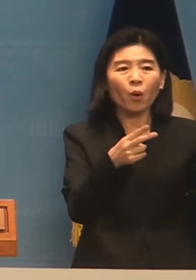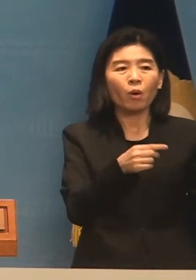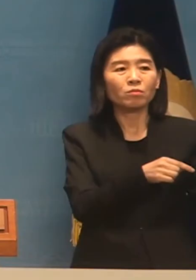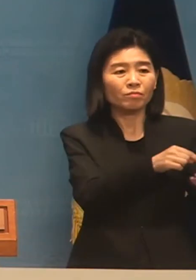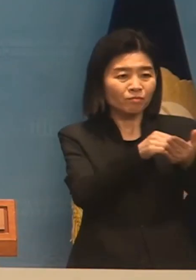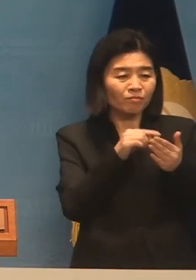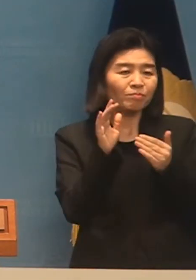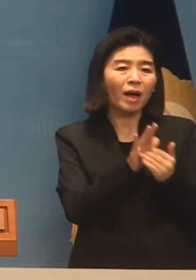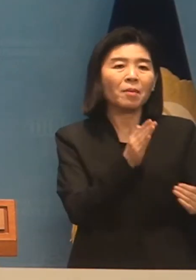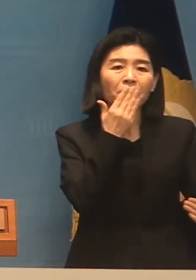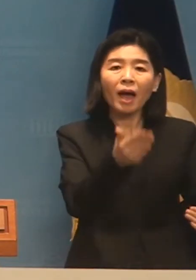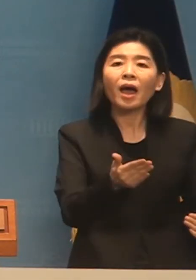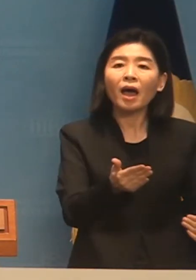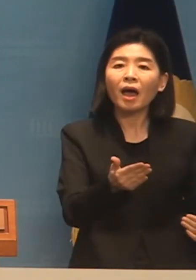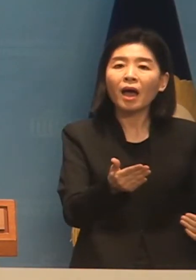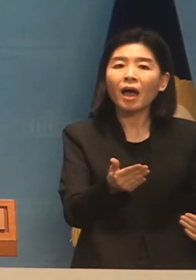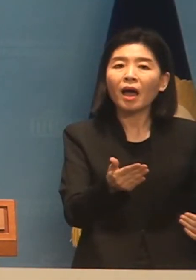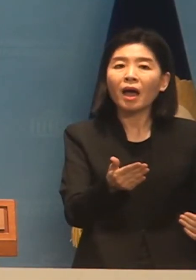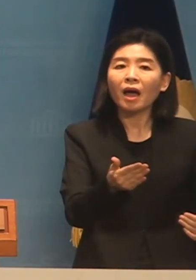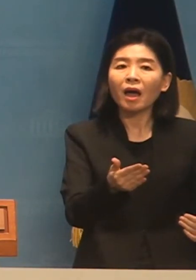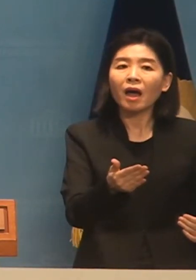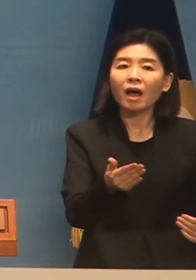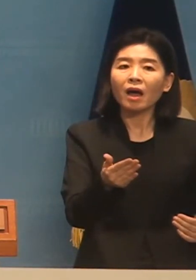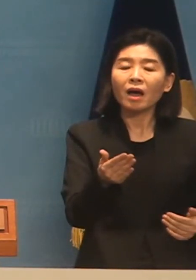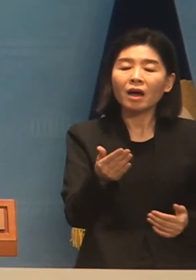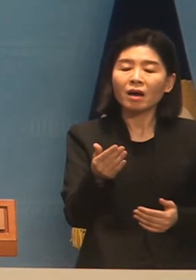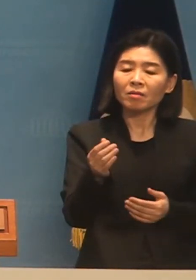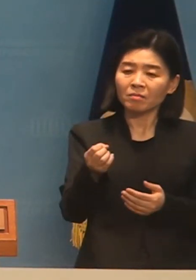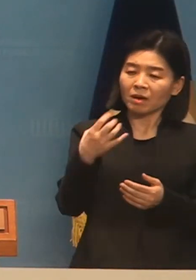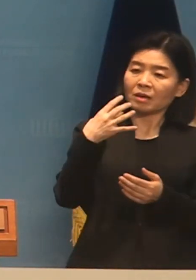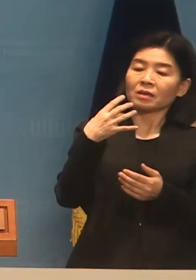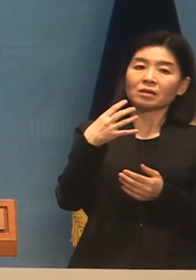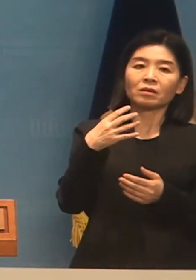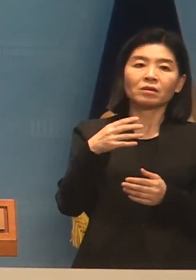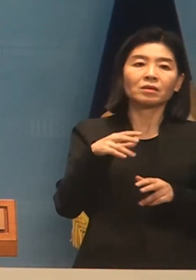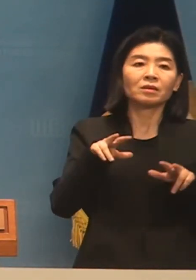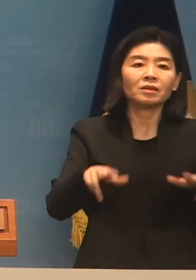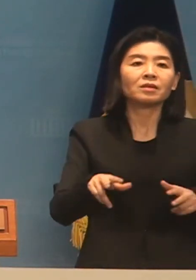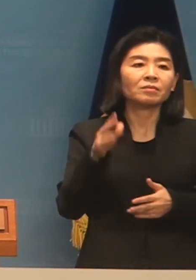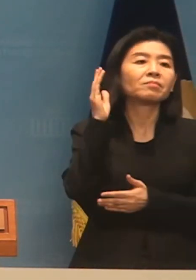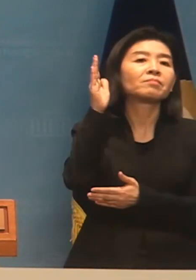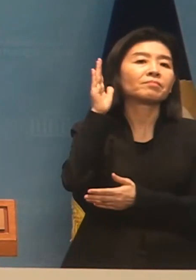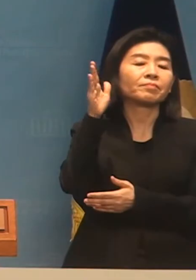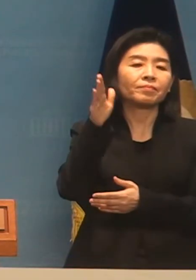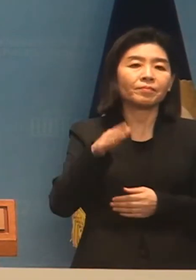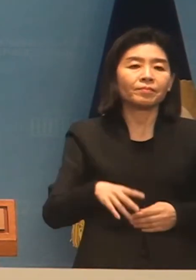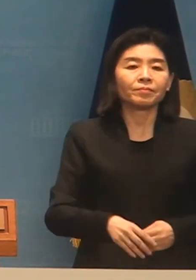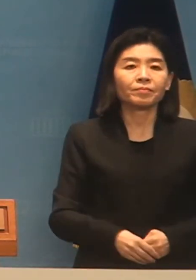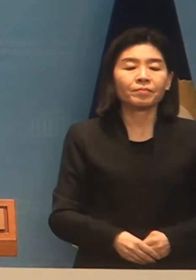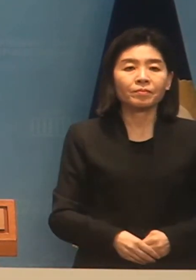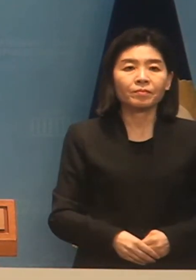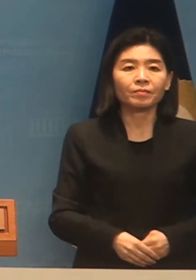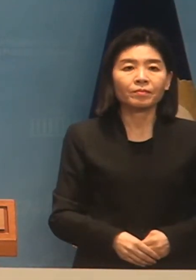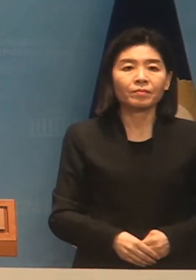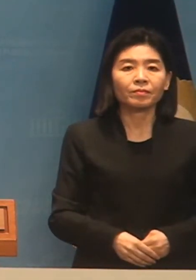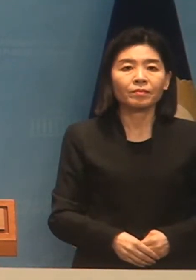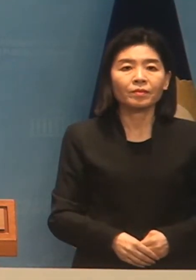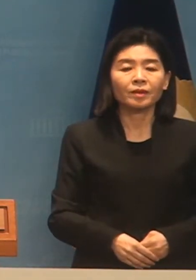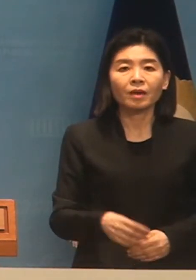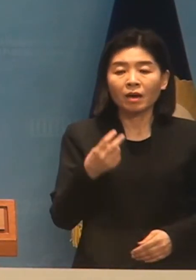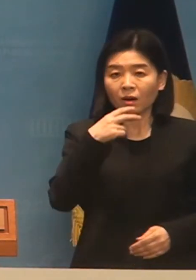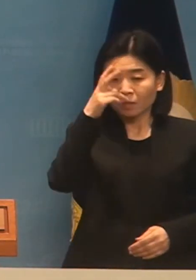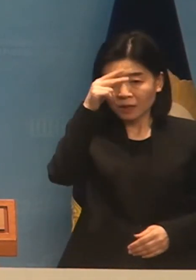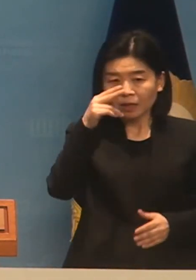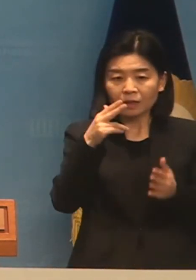하는 말을 하는 바람에 오늘 이렇게 기자회견에서 그 사항을 말씀드리는 겁니다. 그런데